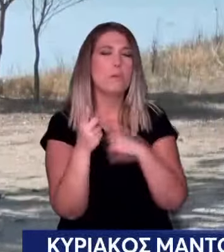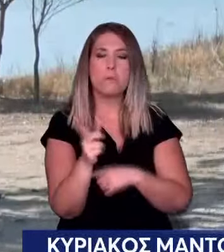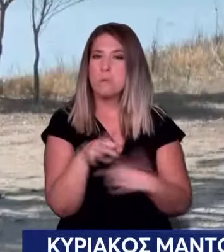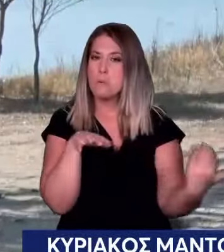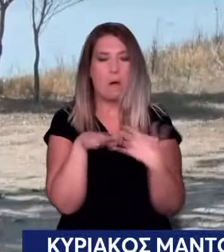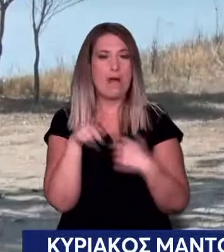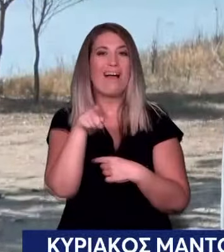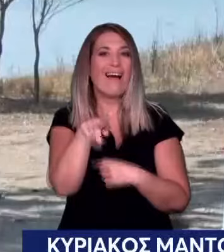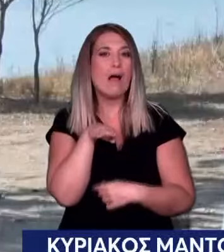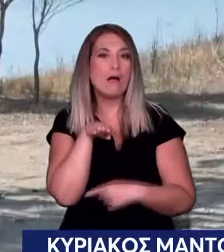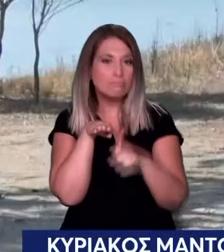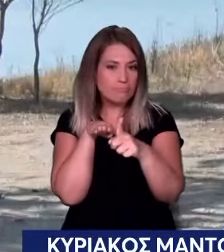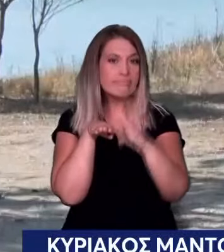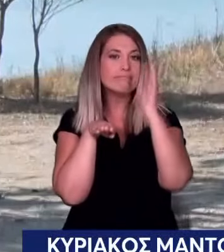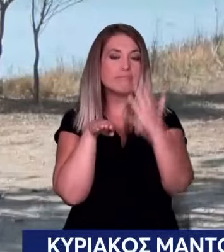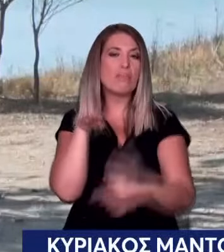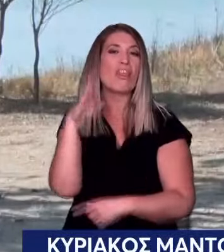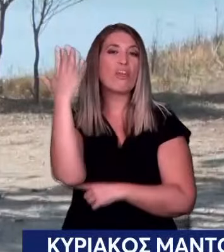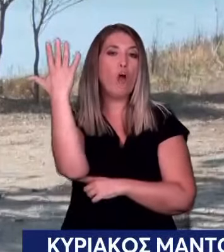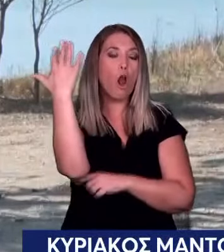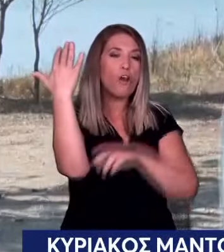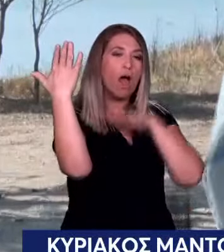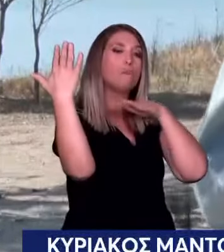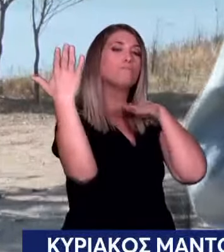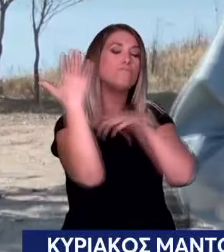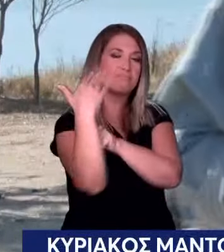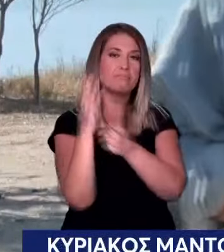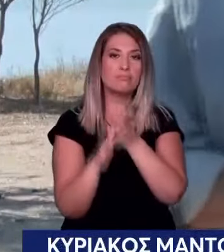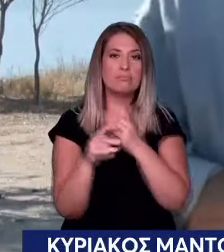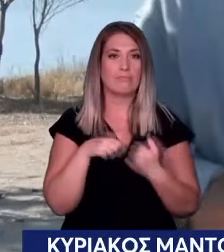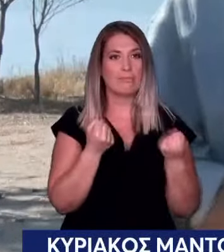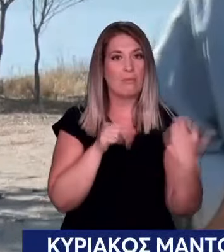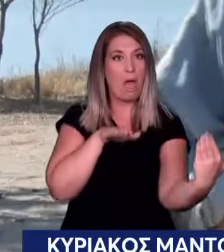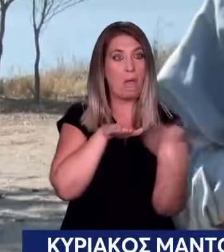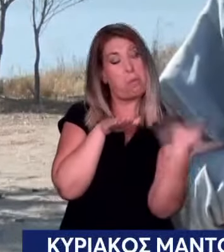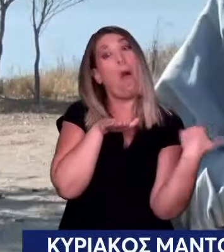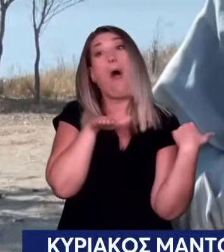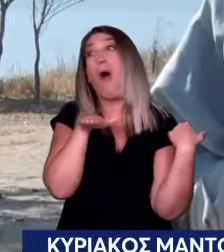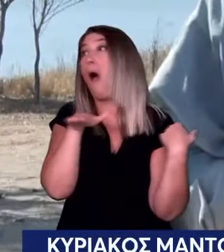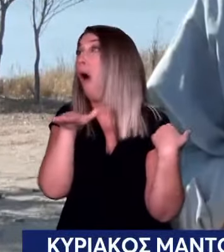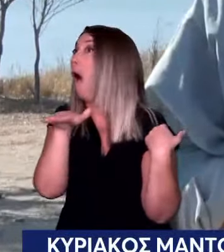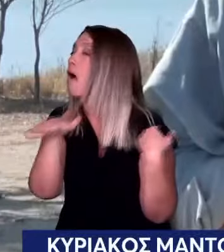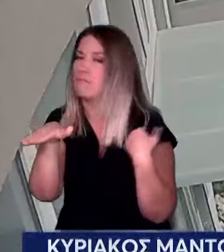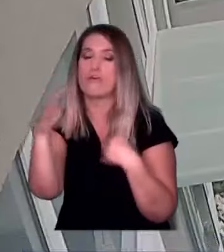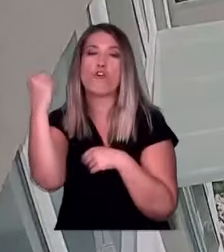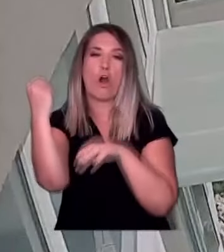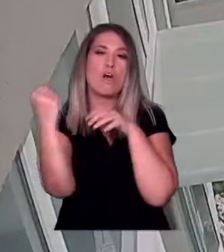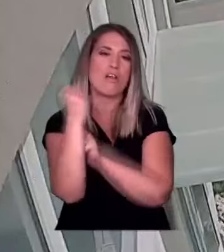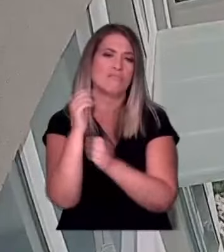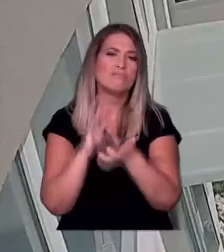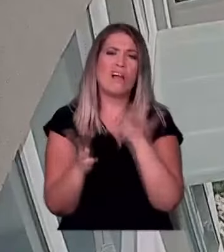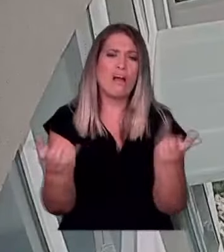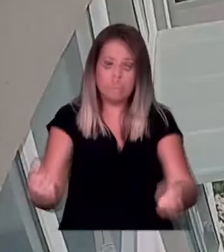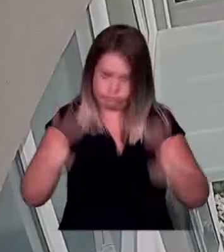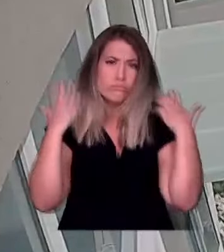χτύπησε πλαγιομετωπικά και κατέληξε στο σημείο που βλέπετε πίσω μου. Δυστυχώς, ο θάνατός της ήταν ακαριαίος. Όλα συμβαίνουν